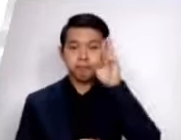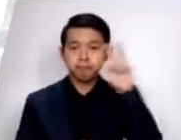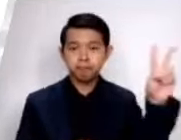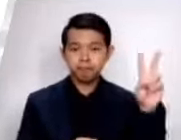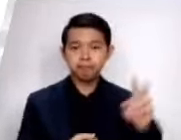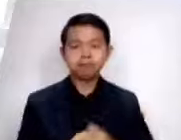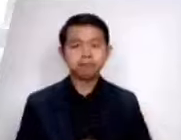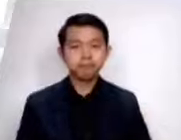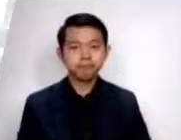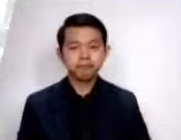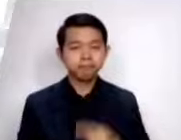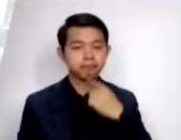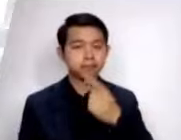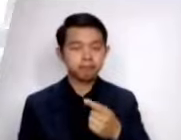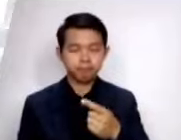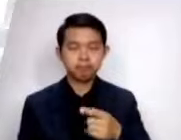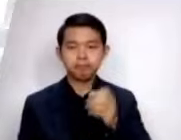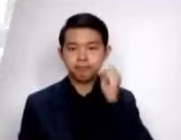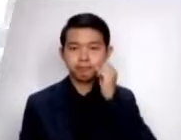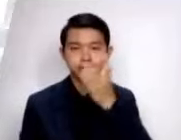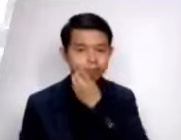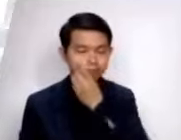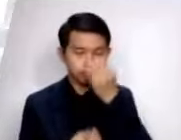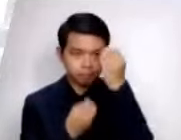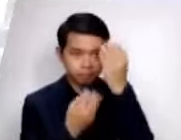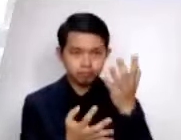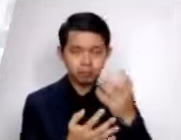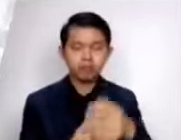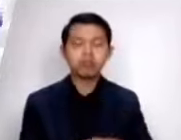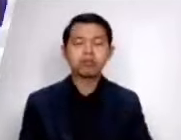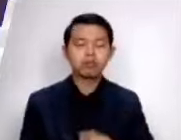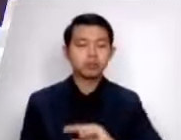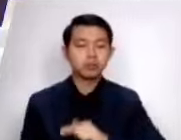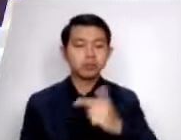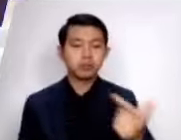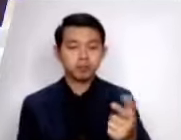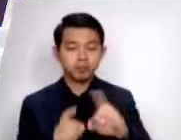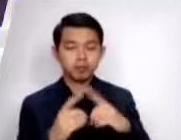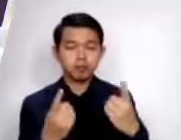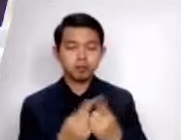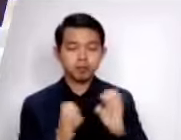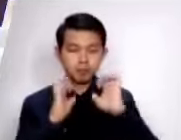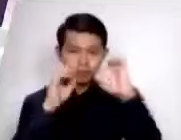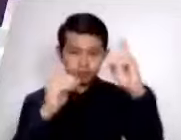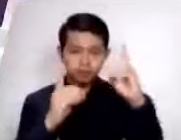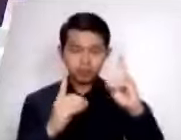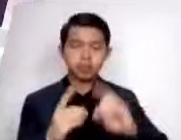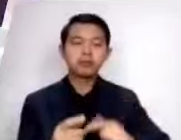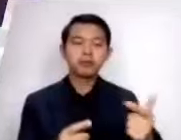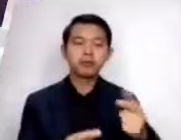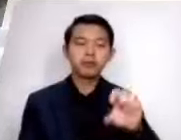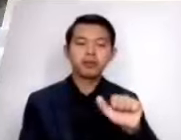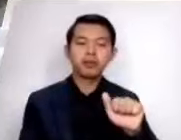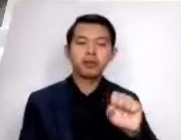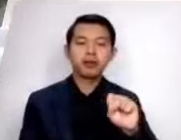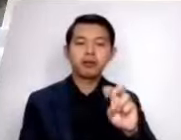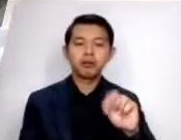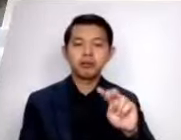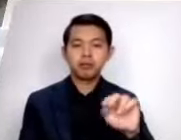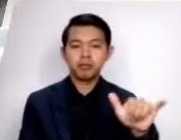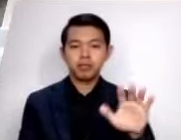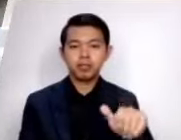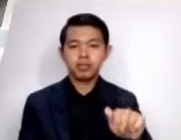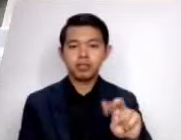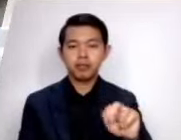sa turnover ceremony ng pamumuno sa Department of Education kay incoming Secretary Sunny Angara. Nilinaw din niya na